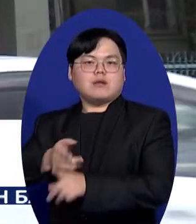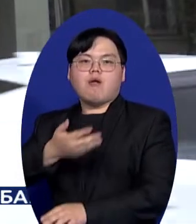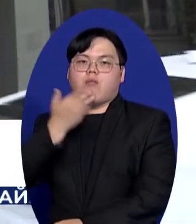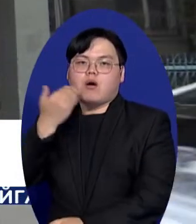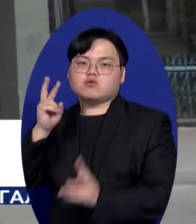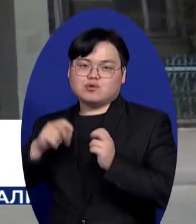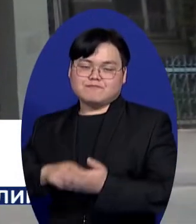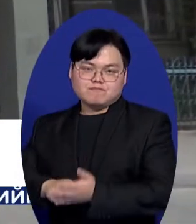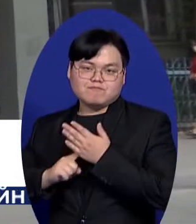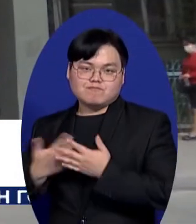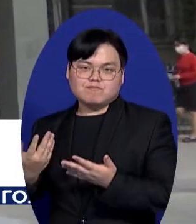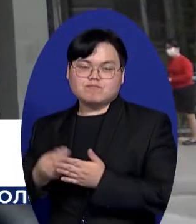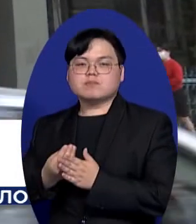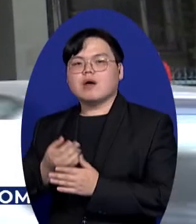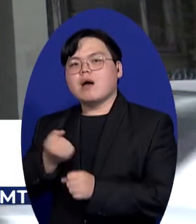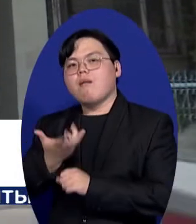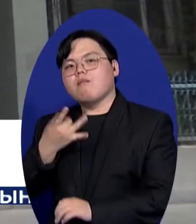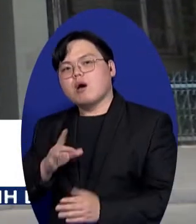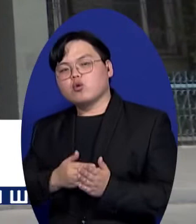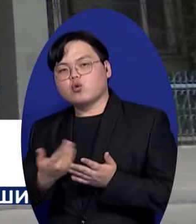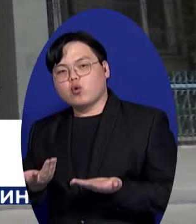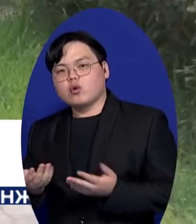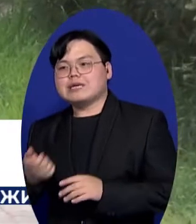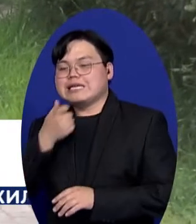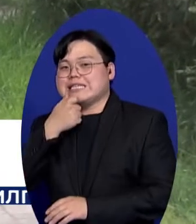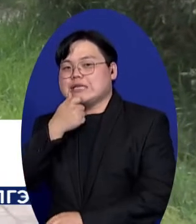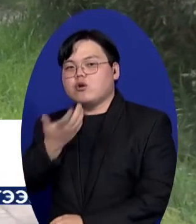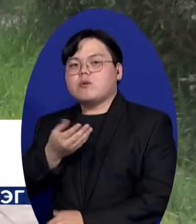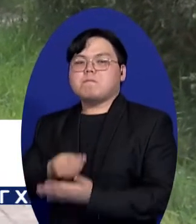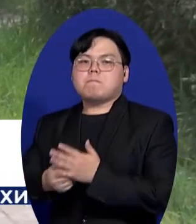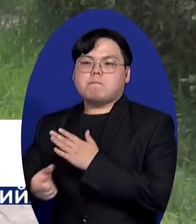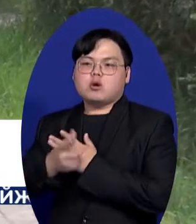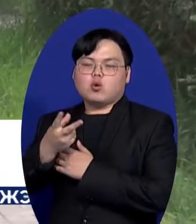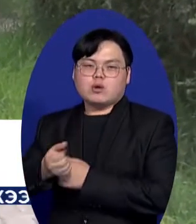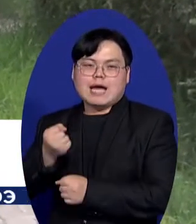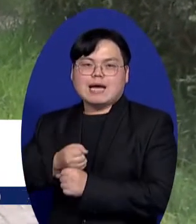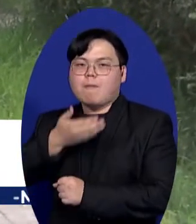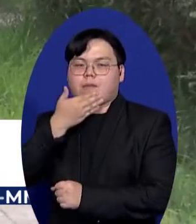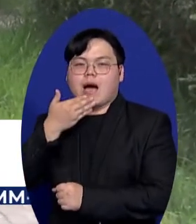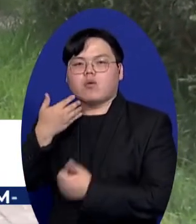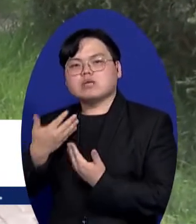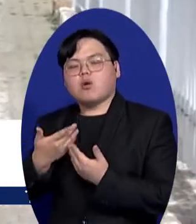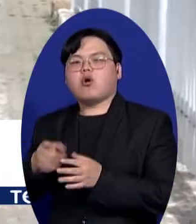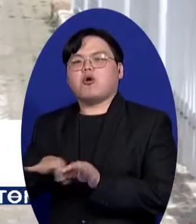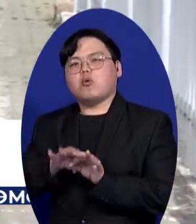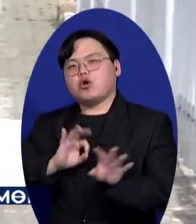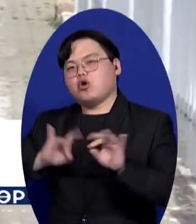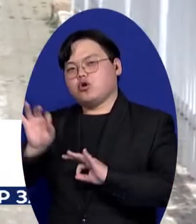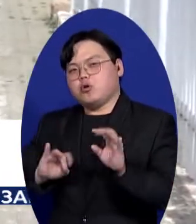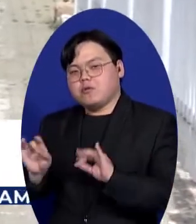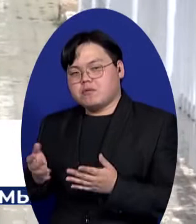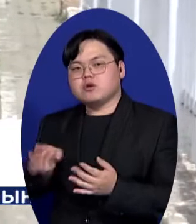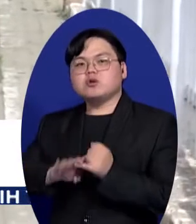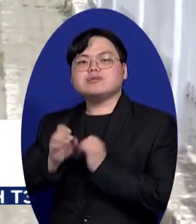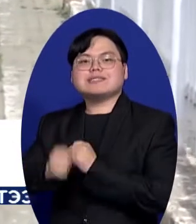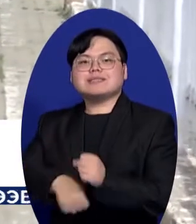бий. Энэ нь нэг талаас ажлын байр дутагдaltaй, нөгөө талаас эзэмсэн мэрэгжлээр ажилдаггүйтэй холбоотойгч судлаачид хэлдэг. Харин